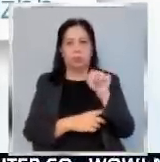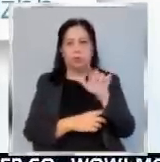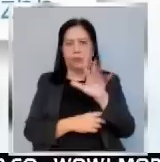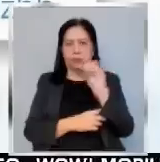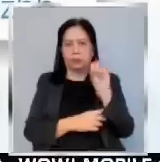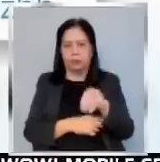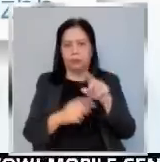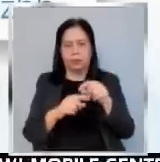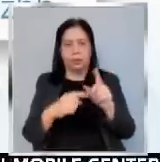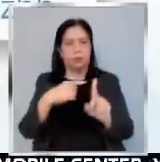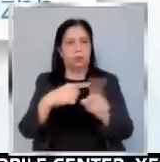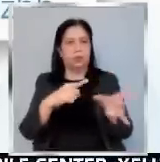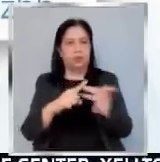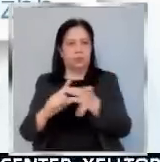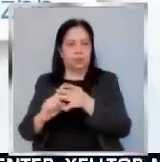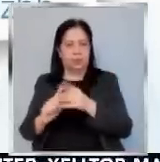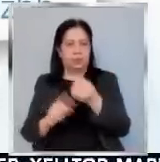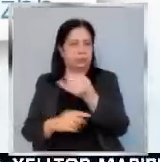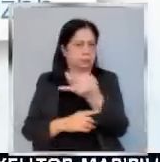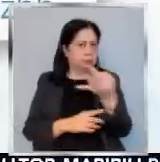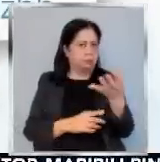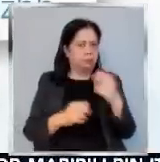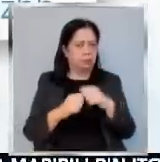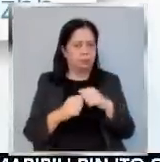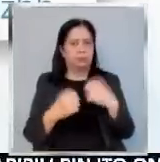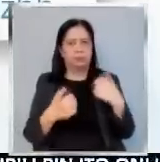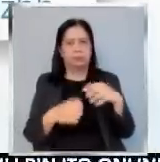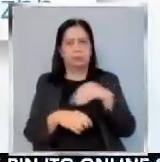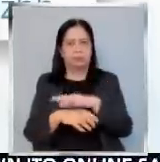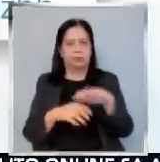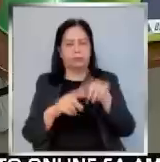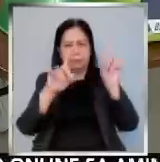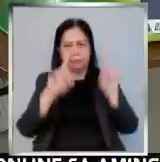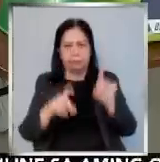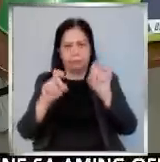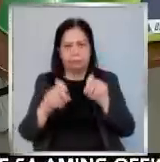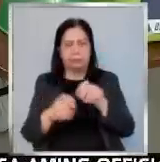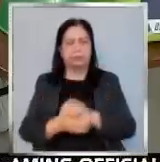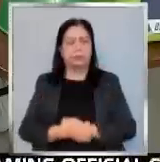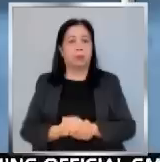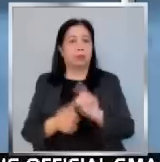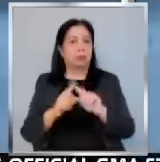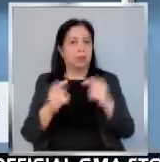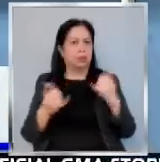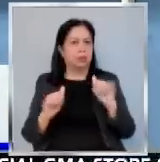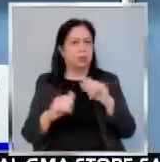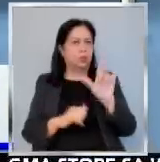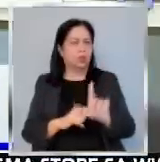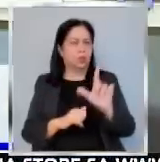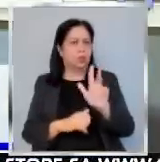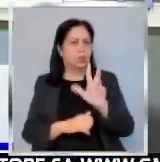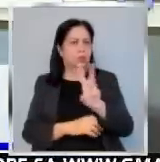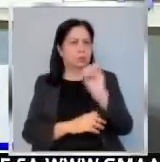ang positivity rate o bilang ng mga nagpo-positibo sa mga tinetest kontra COVID. Pero nananatiling mababa sa